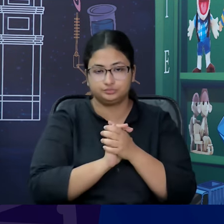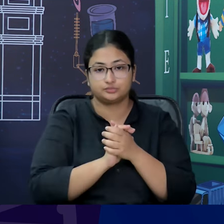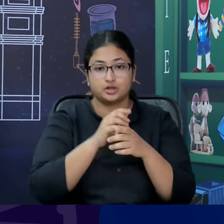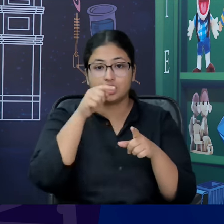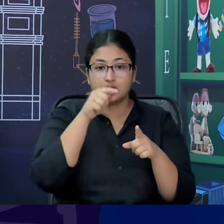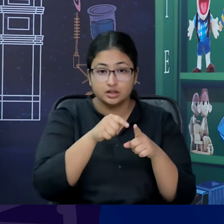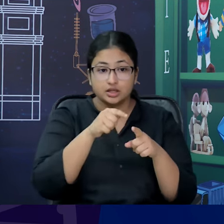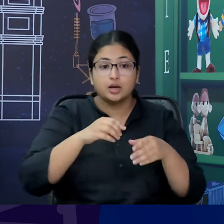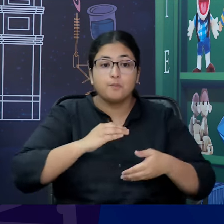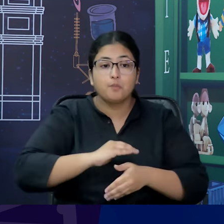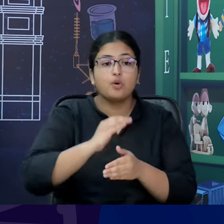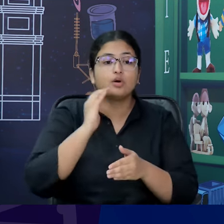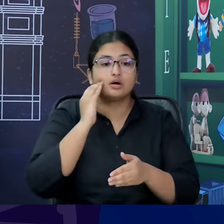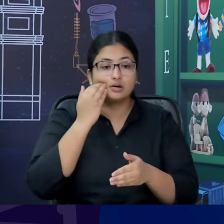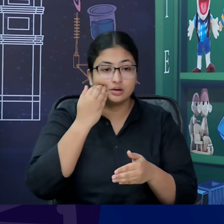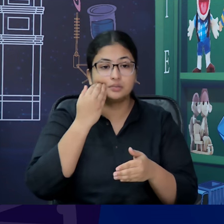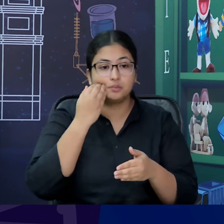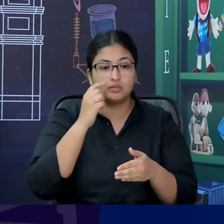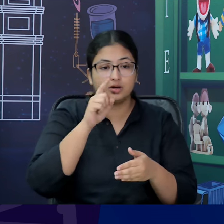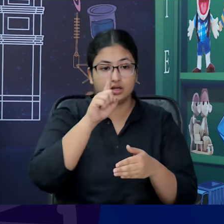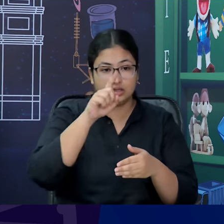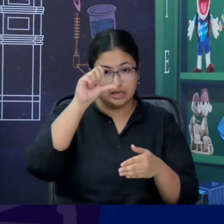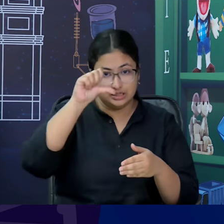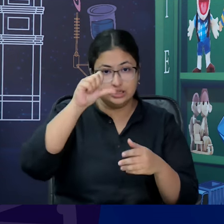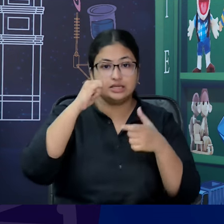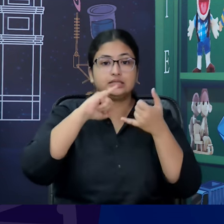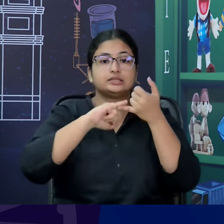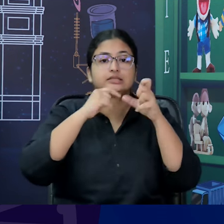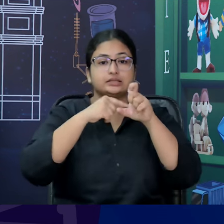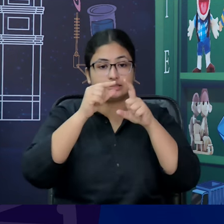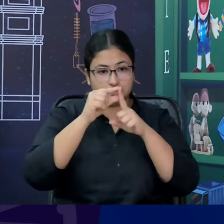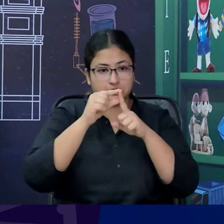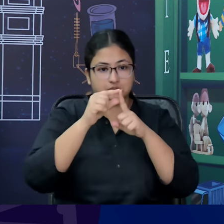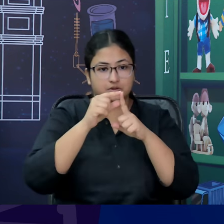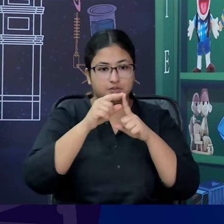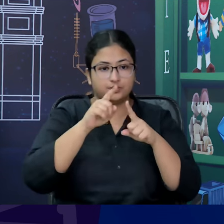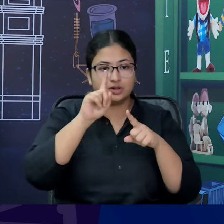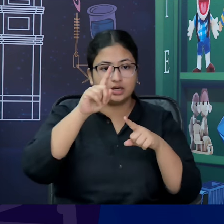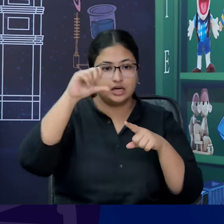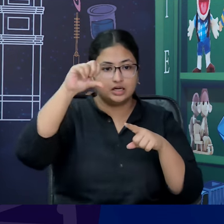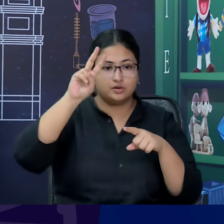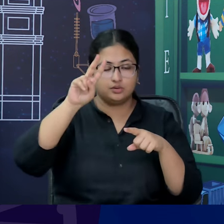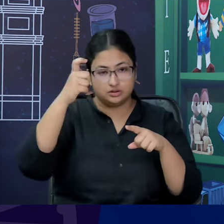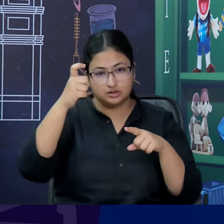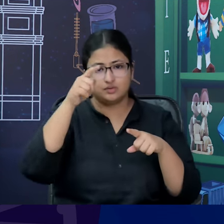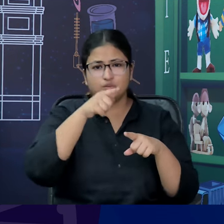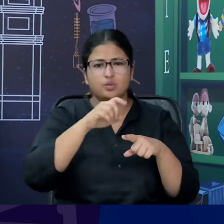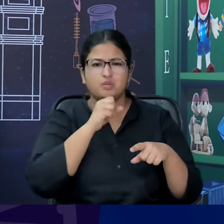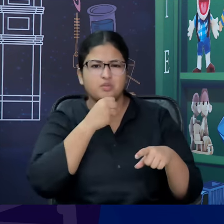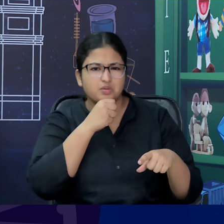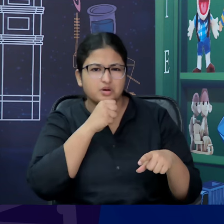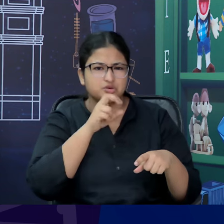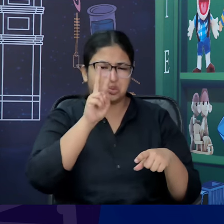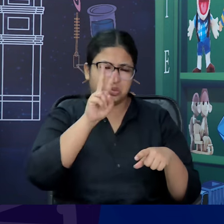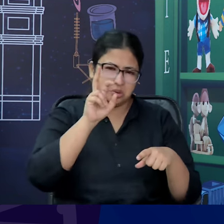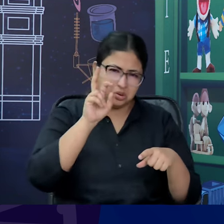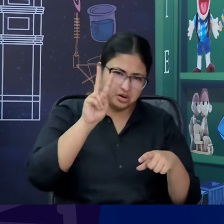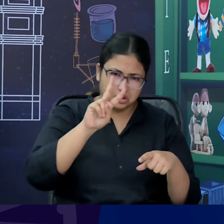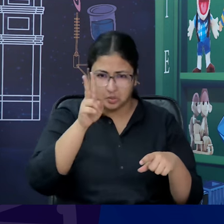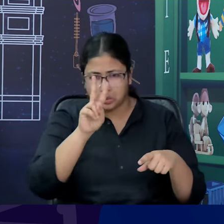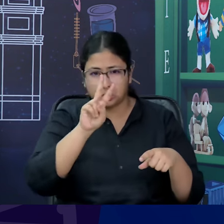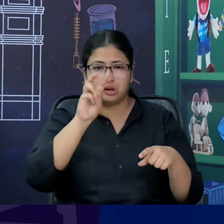इनका जन्म हुआ और लगभग मैं 22 24 की उम्र में इन्होंने लिखना शुरू किया और इनकी जो प्रमुख रचनाएं हैं